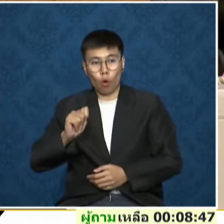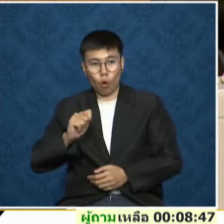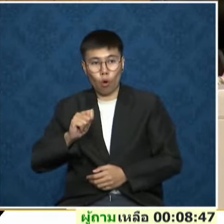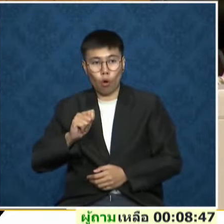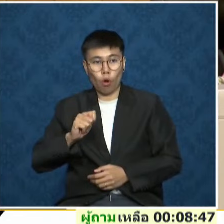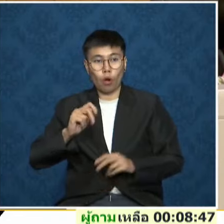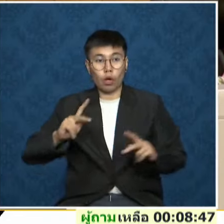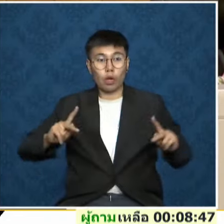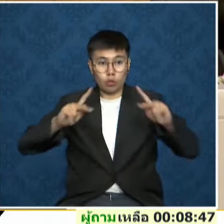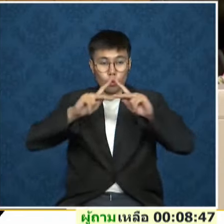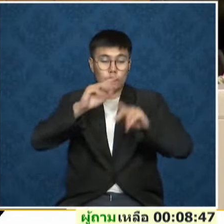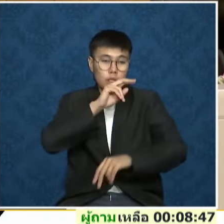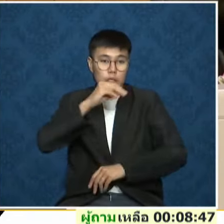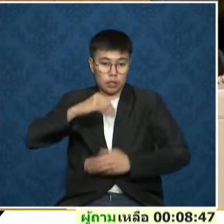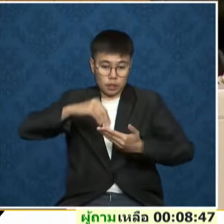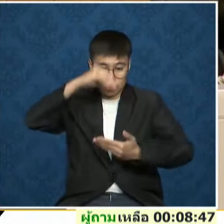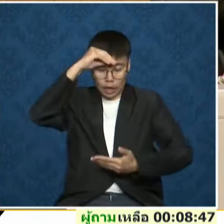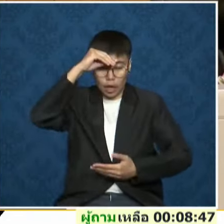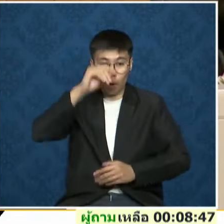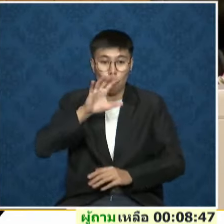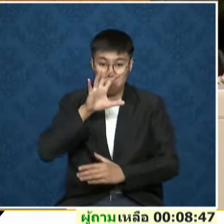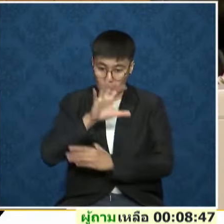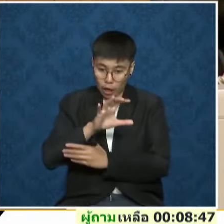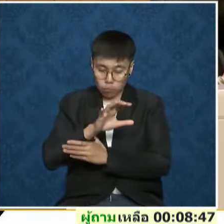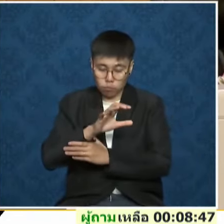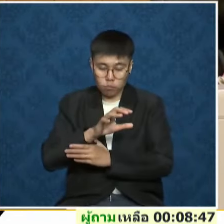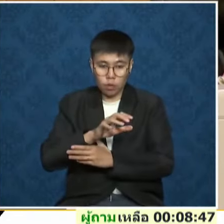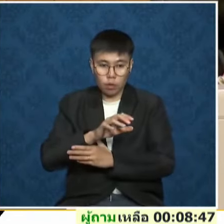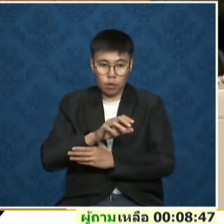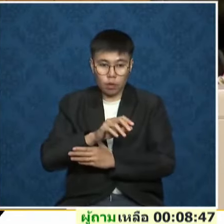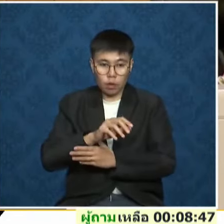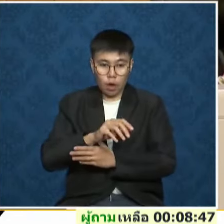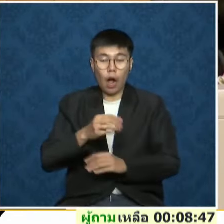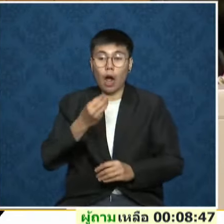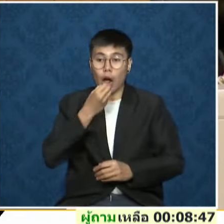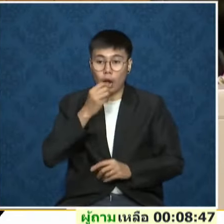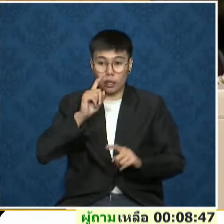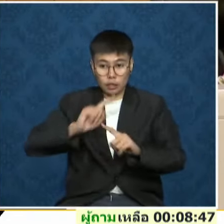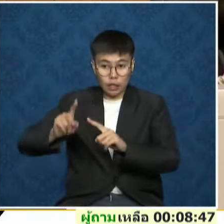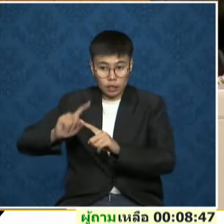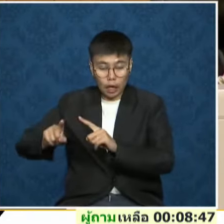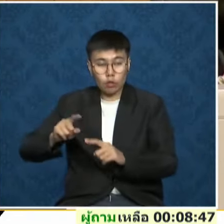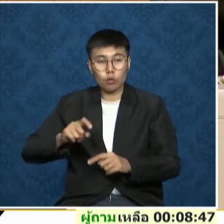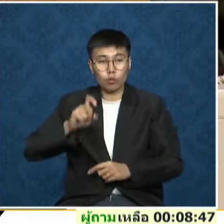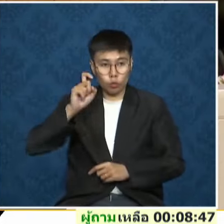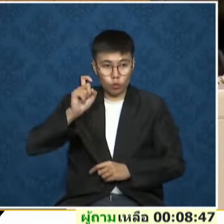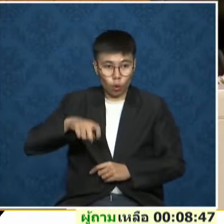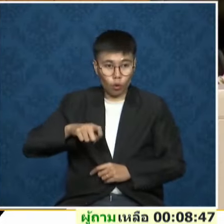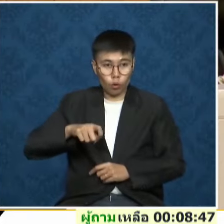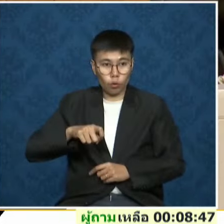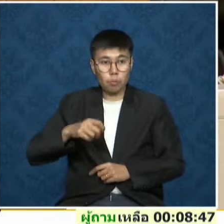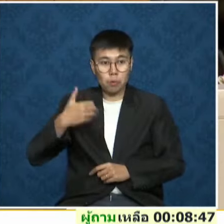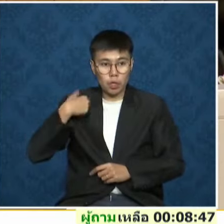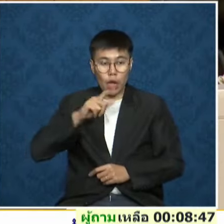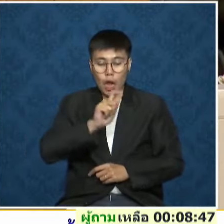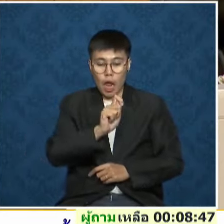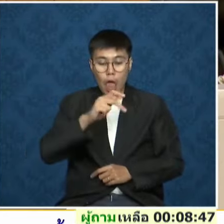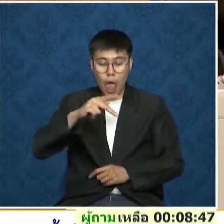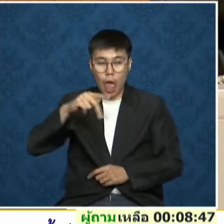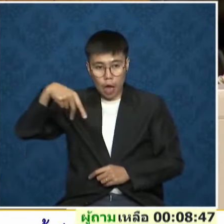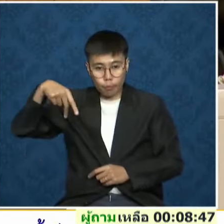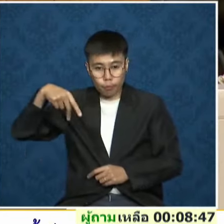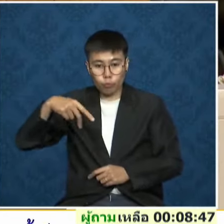ต้องบังคับอย่างเคร่งครัดว่าเมนูต่างๆจำเป็นจะต้องใช้ Thai School